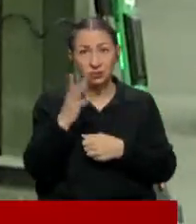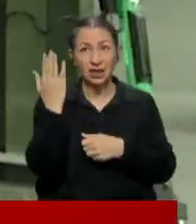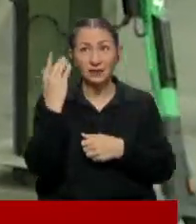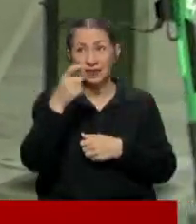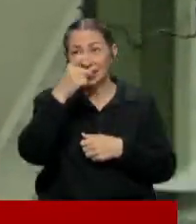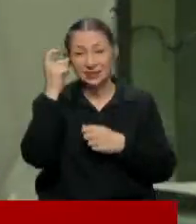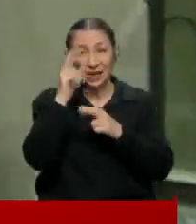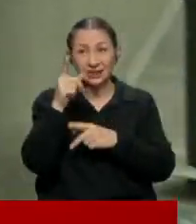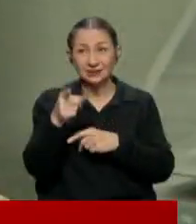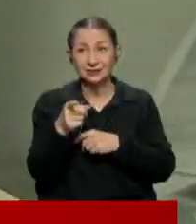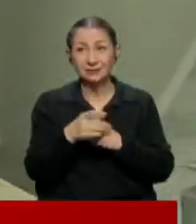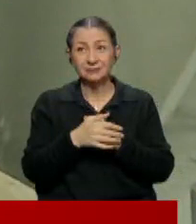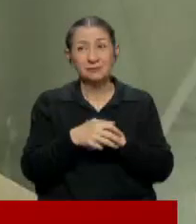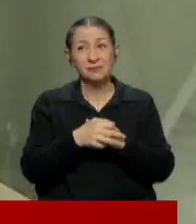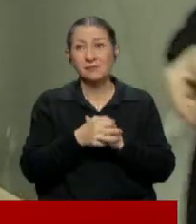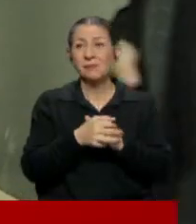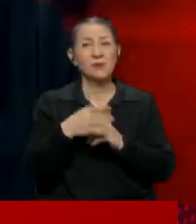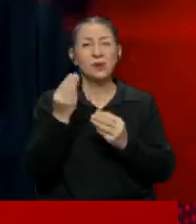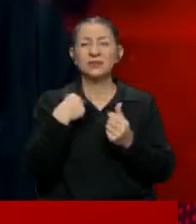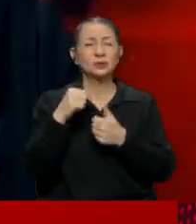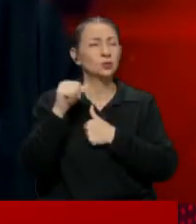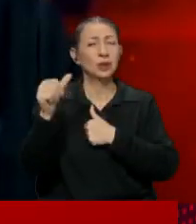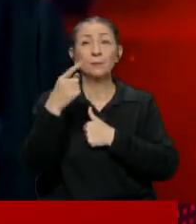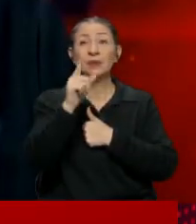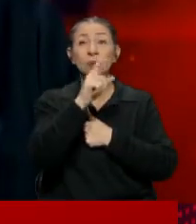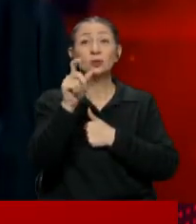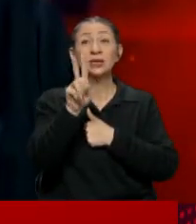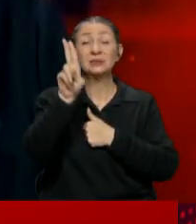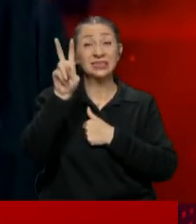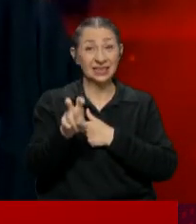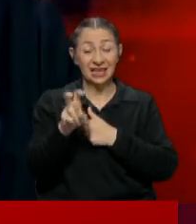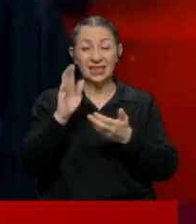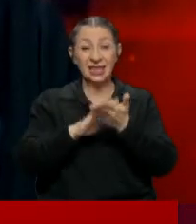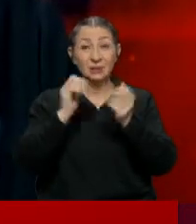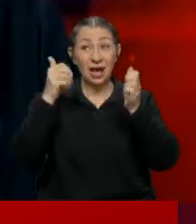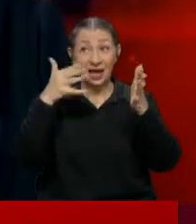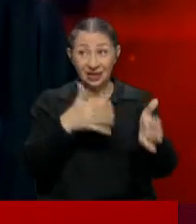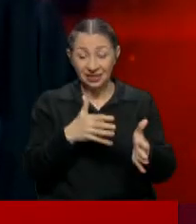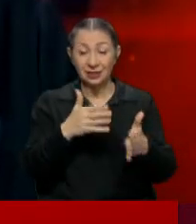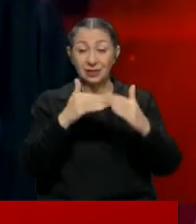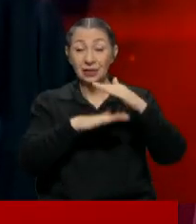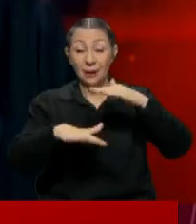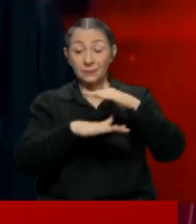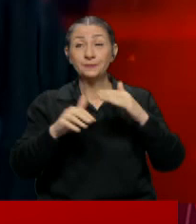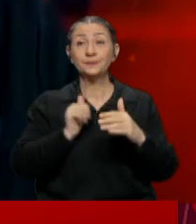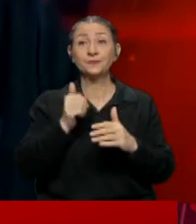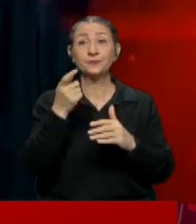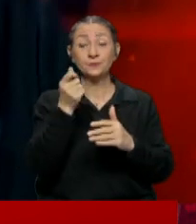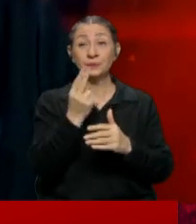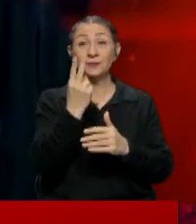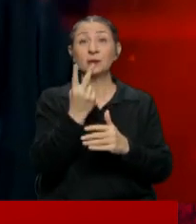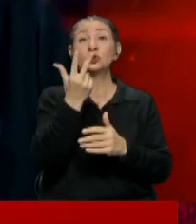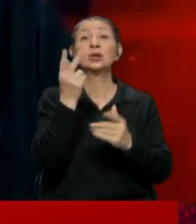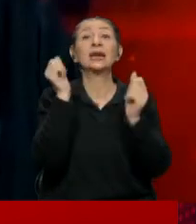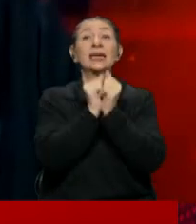bir yazlık hayaliniz? Onlar bize çok uzak. 1978'de kıdem tazminatı tavanı asgari ücretin